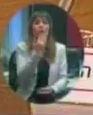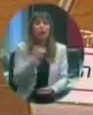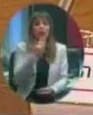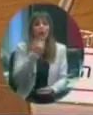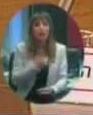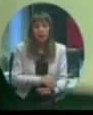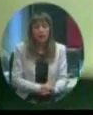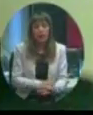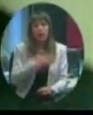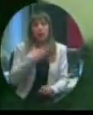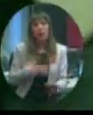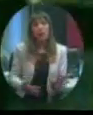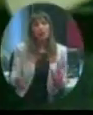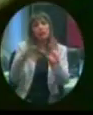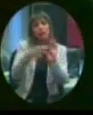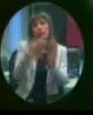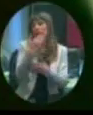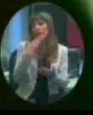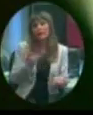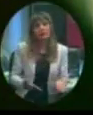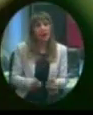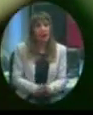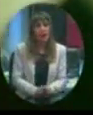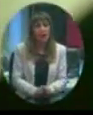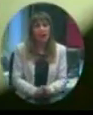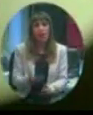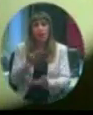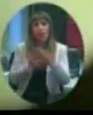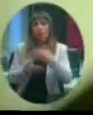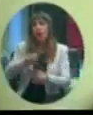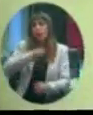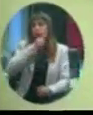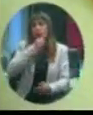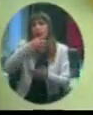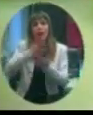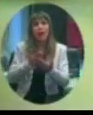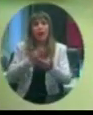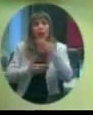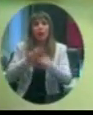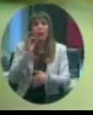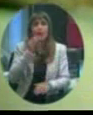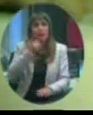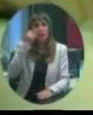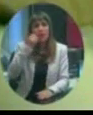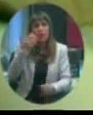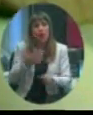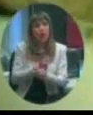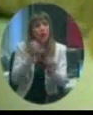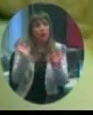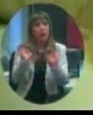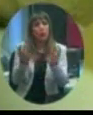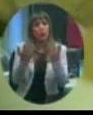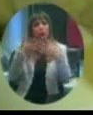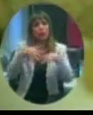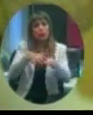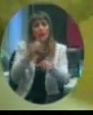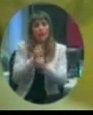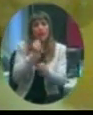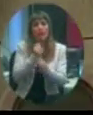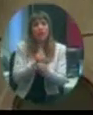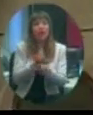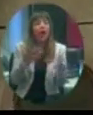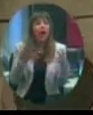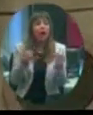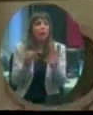גורלו במדינת ישראל. העולים הקשישים שחלקם מגיעים לארץ בגיל מבוגר אינם מצליחים להשתלב במעגל העבודה, ורבים מהם נדרשים לקבל